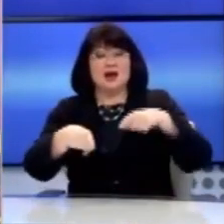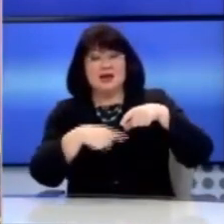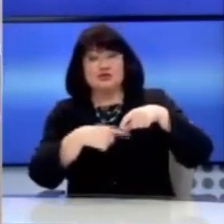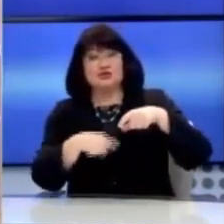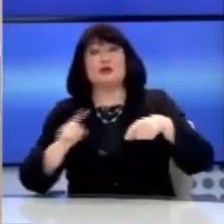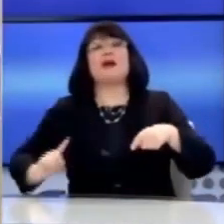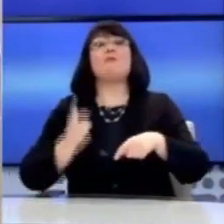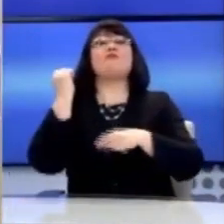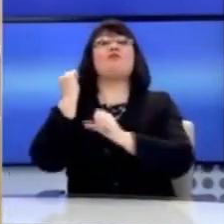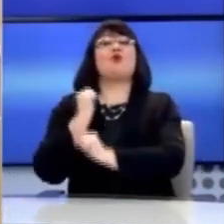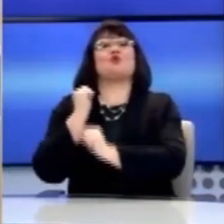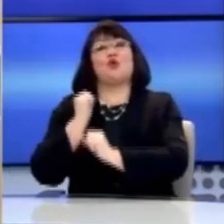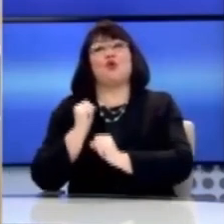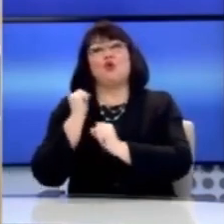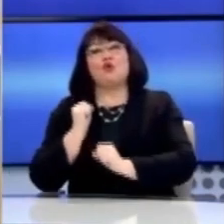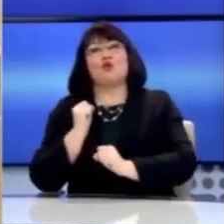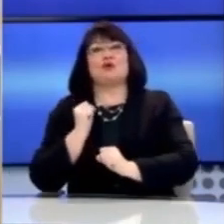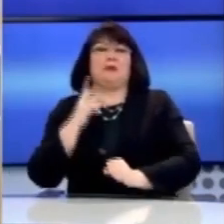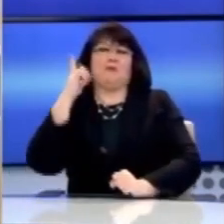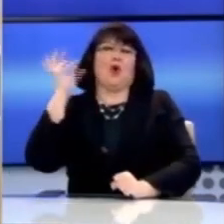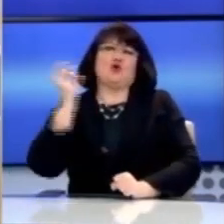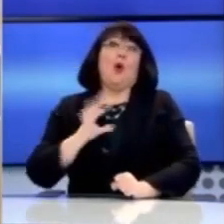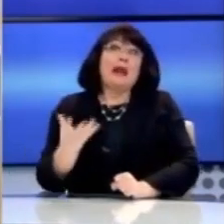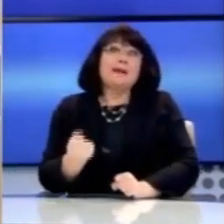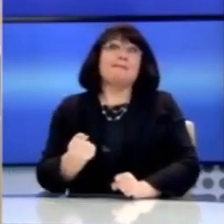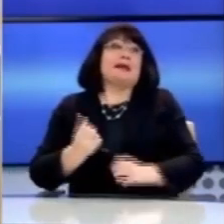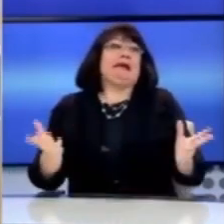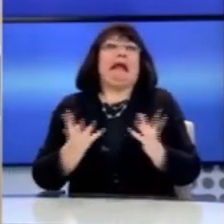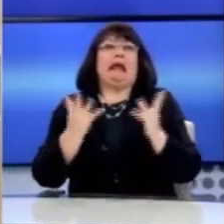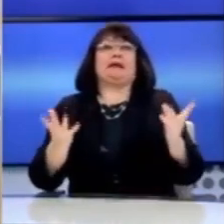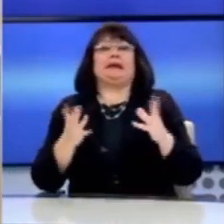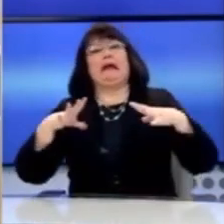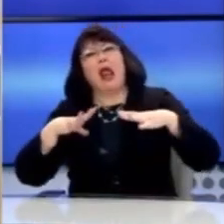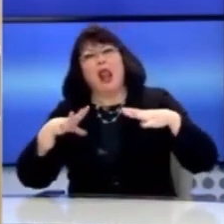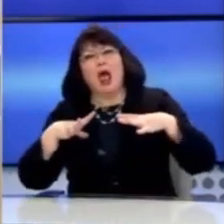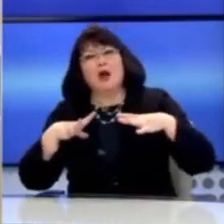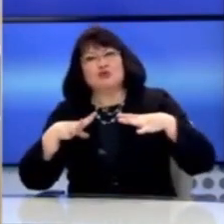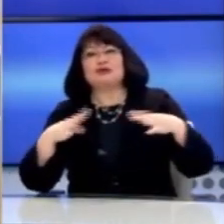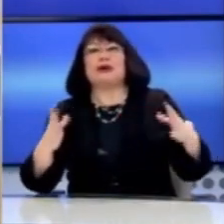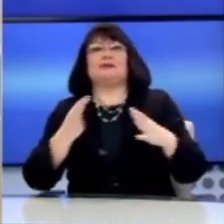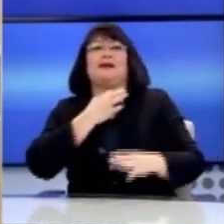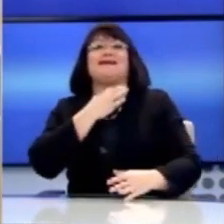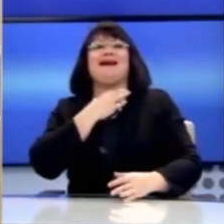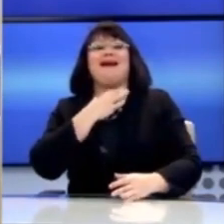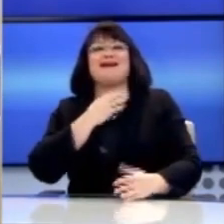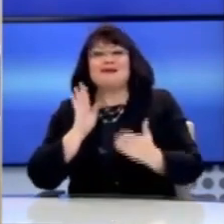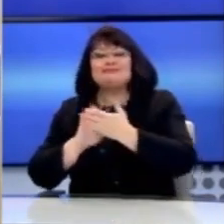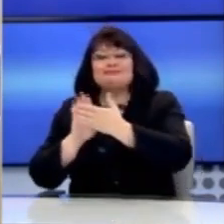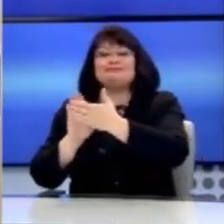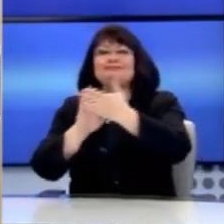Χριστουγέννων και της Πρωτοχρονιάς, όπου είναι λογικό να υπήρχε μια φυσική χαλάρωση και η ανάγκη να έρθουμε σε